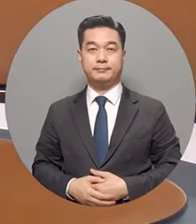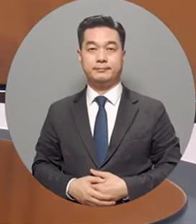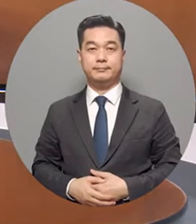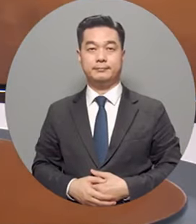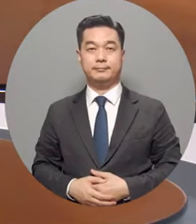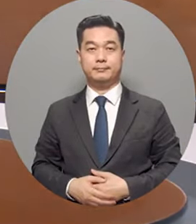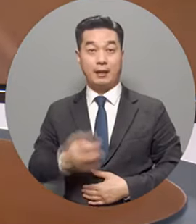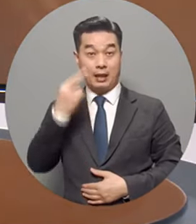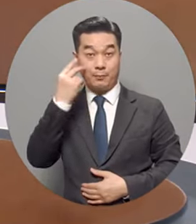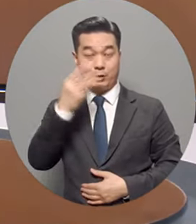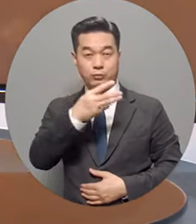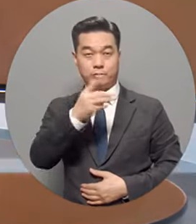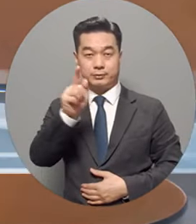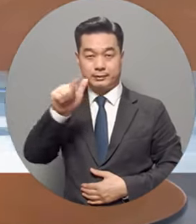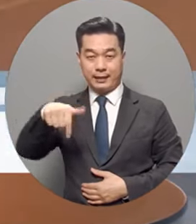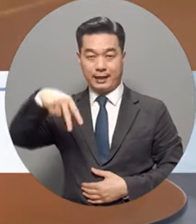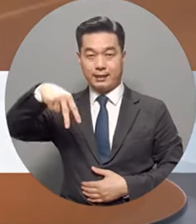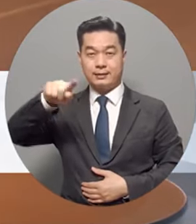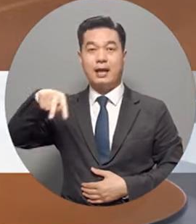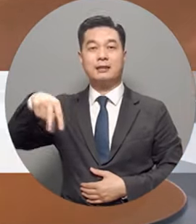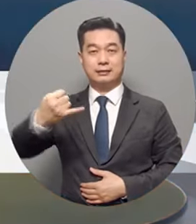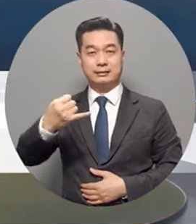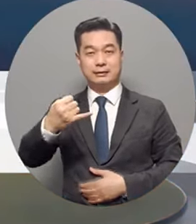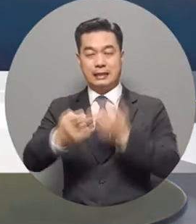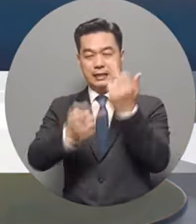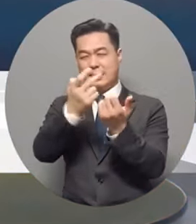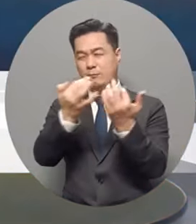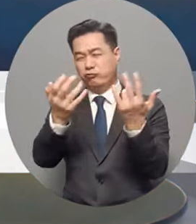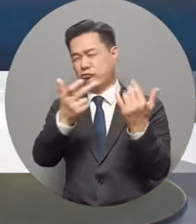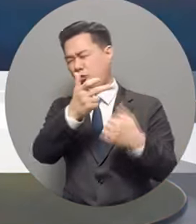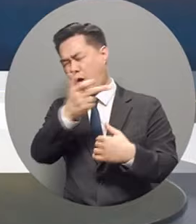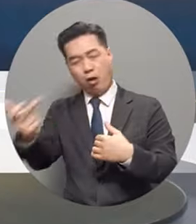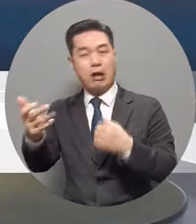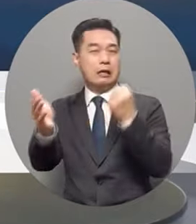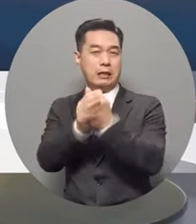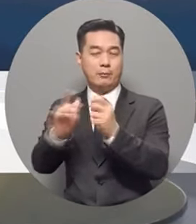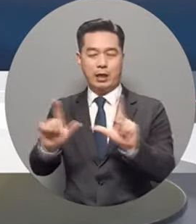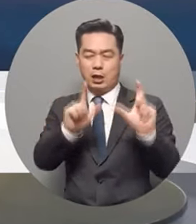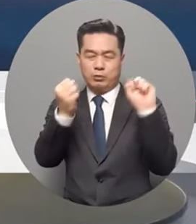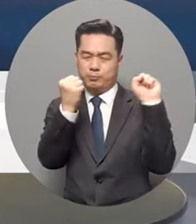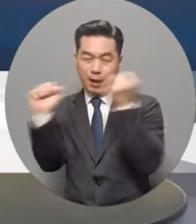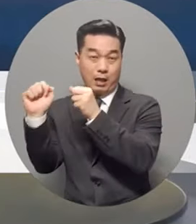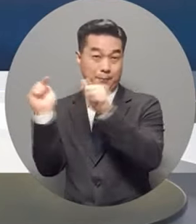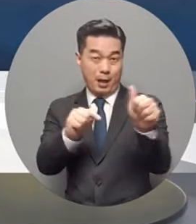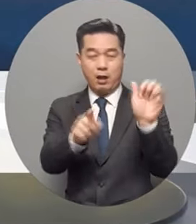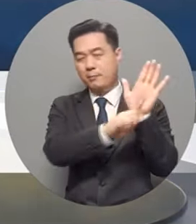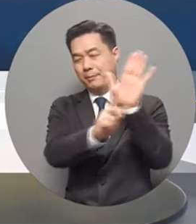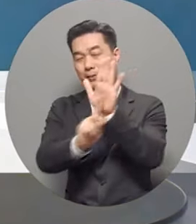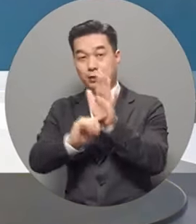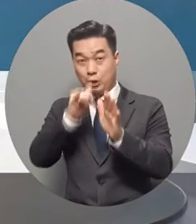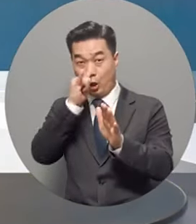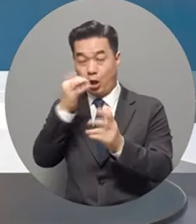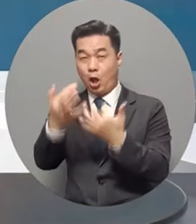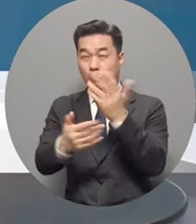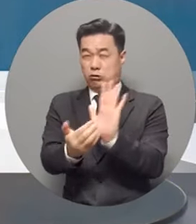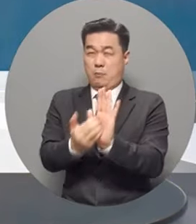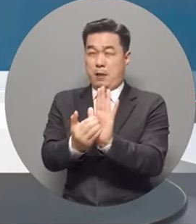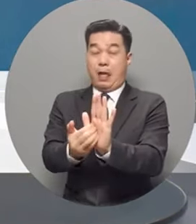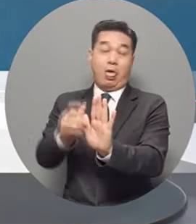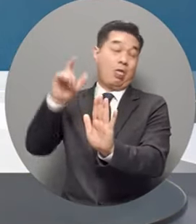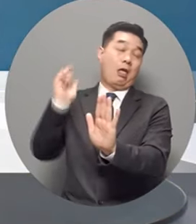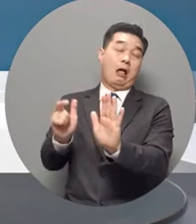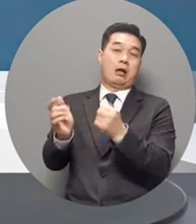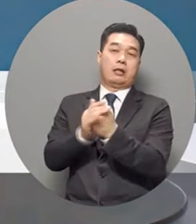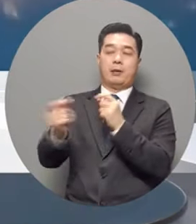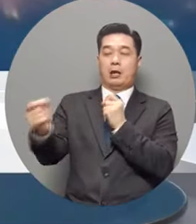미국 텍사스 주에서 대형 산불이 발생해서 주민 대피령이 내려졌습니다 불이 겉잡을 수 없이 번지면서 근처에 있는